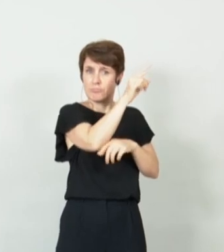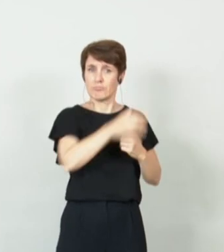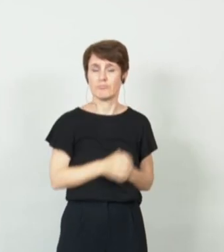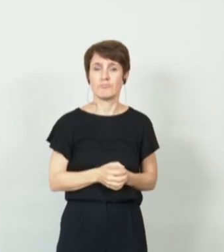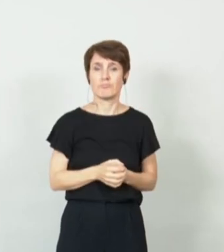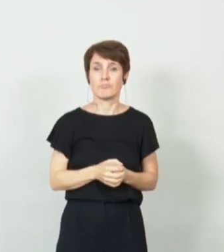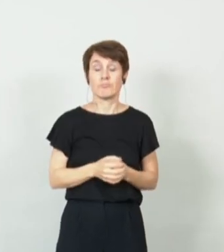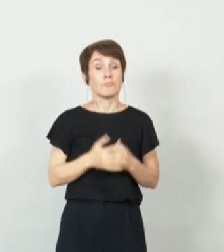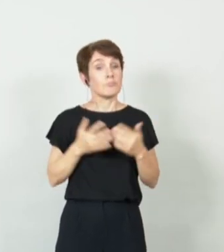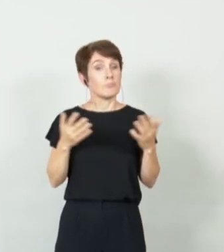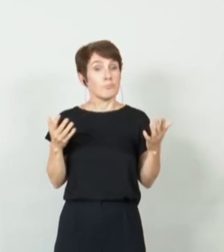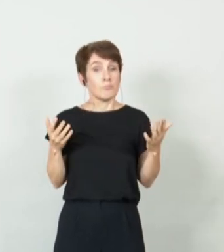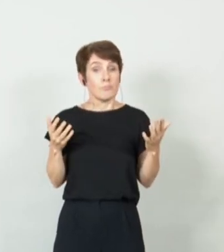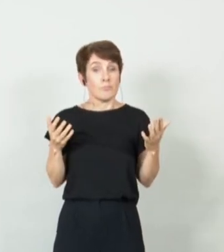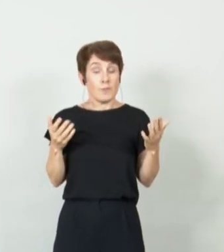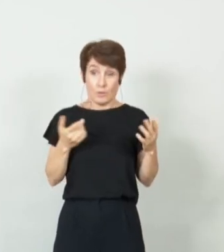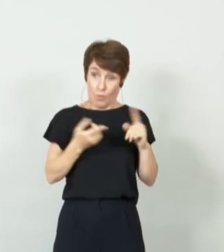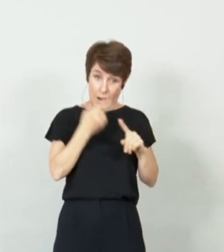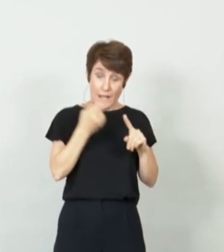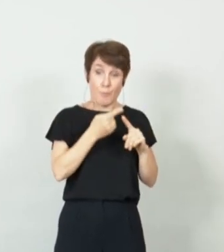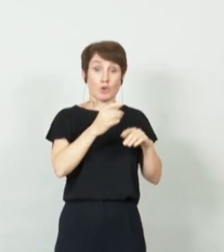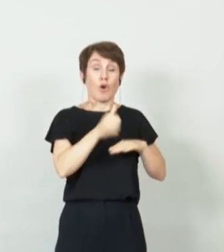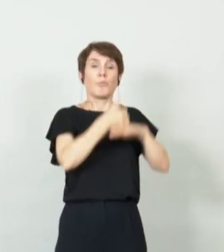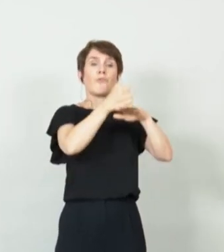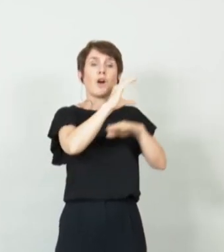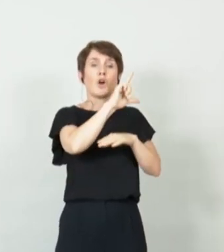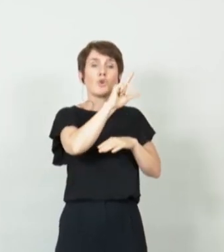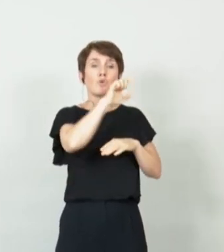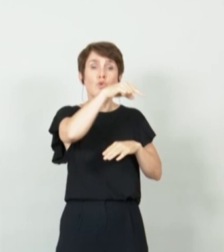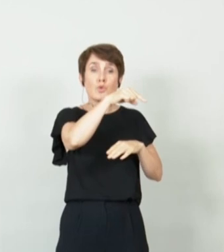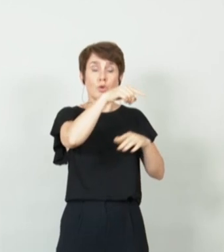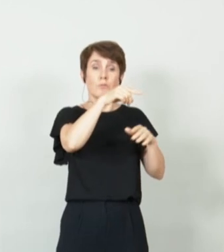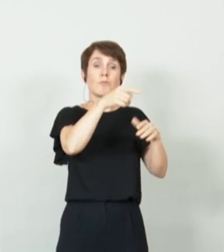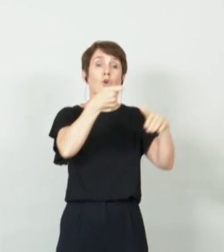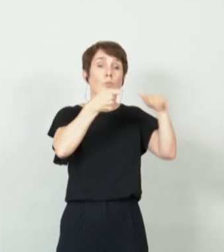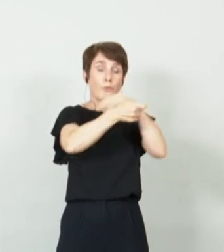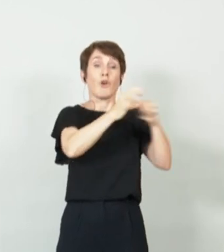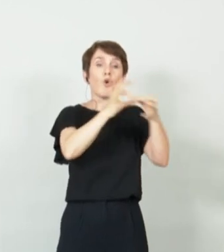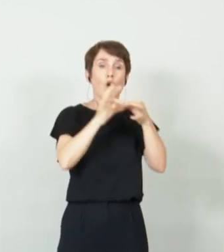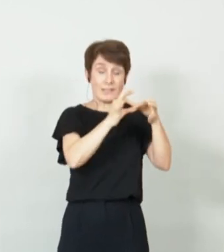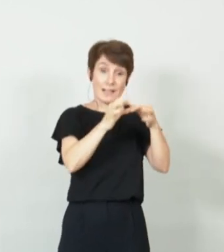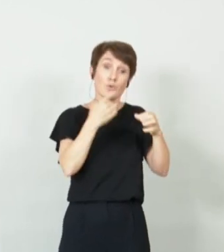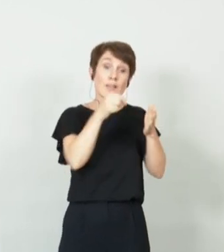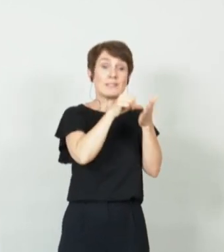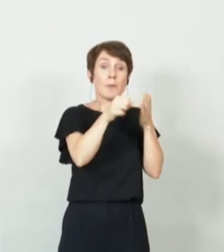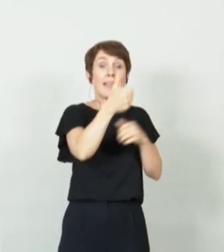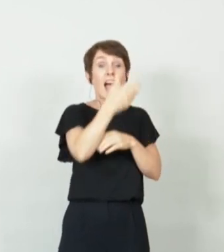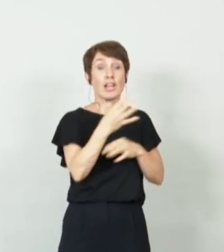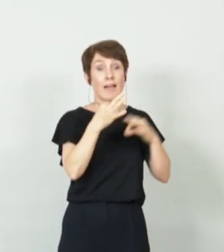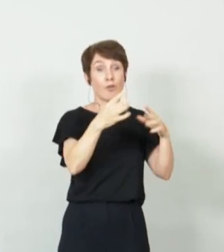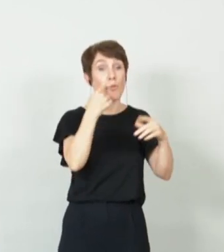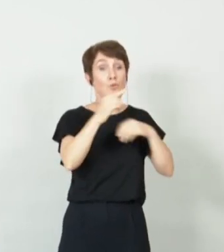donc c'est notamment cette coordination au sein du gluc sert à payer un emploi de secrétariat à carton qui a cheville ouvrière